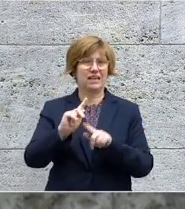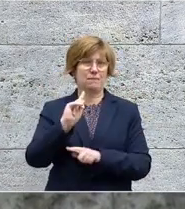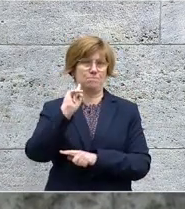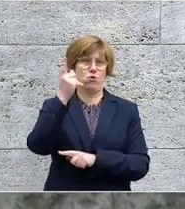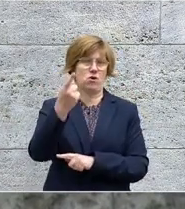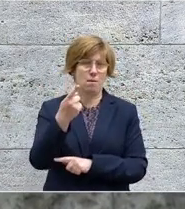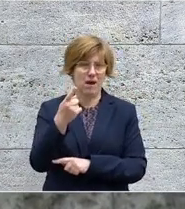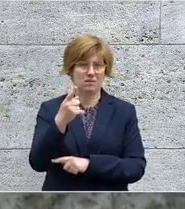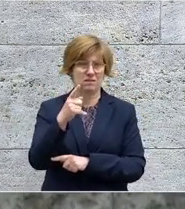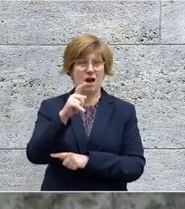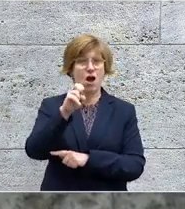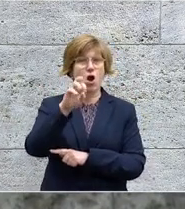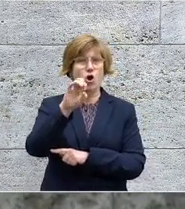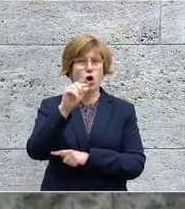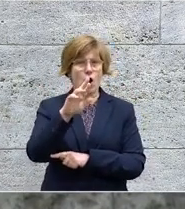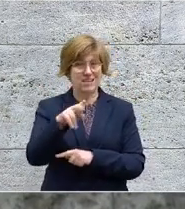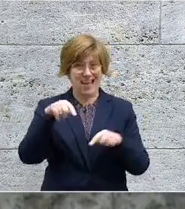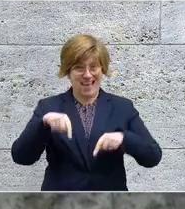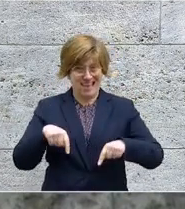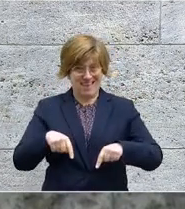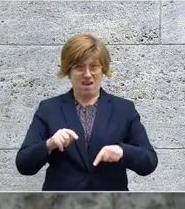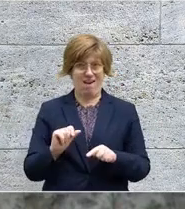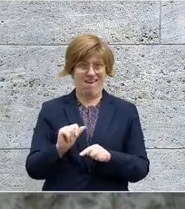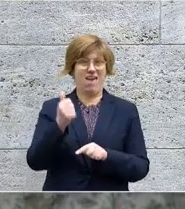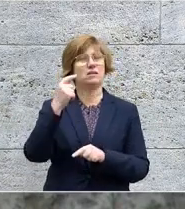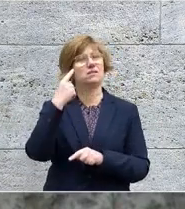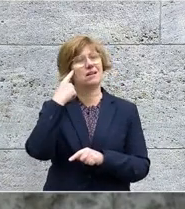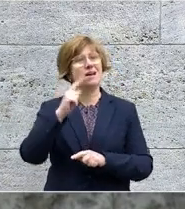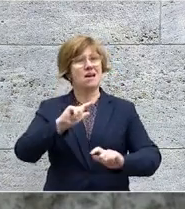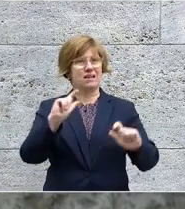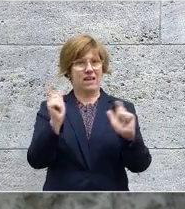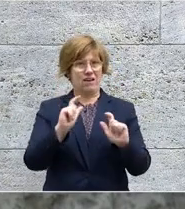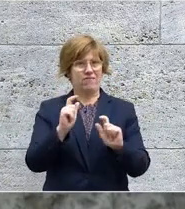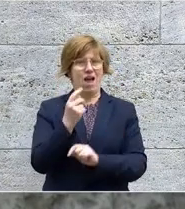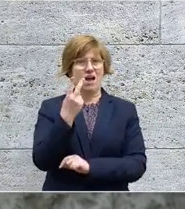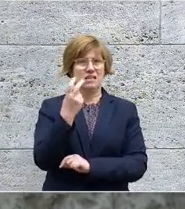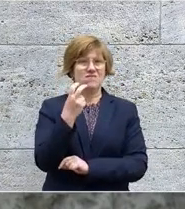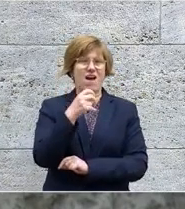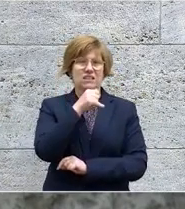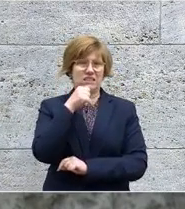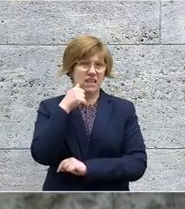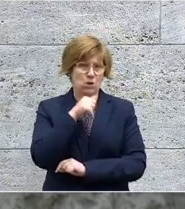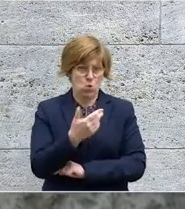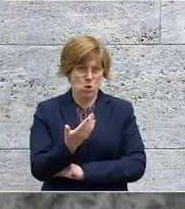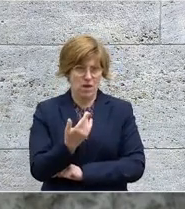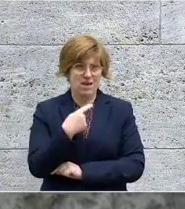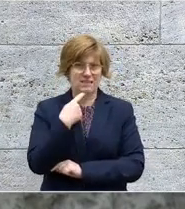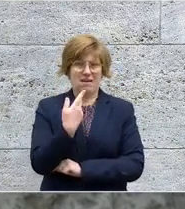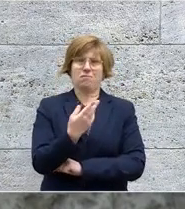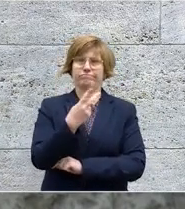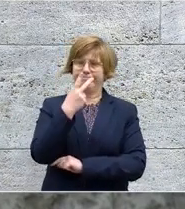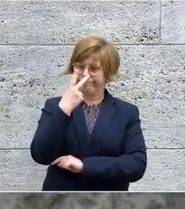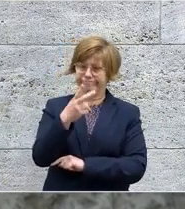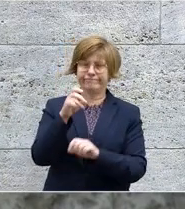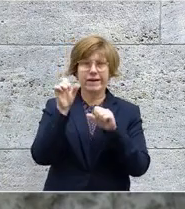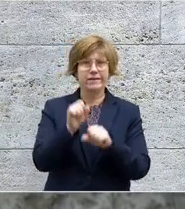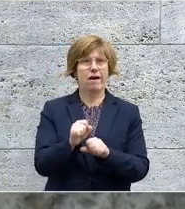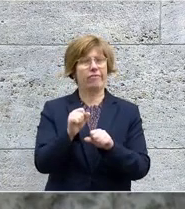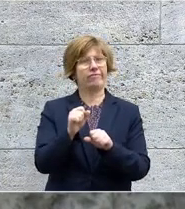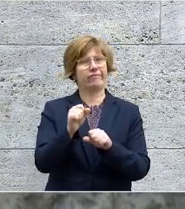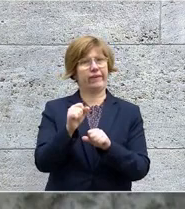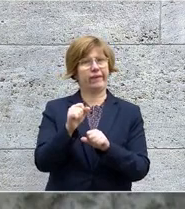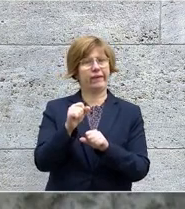regierender Bürgermeister Ernst Reuter hier in einer der ersten Gedenkfeiern den 20. Juli als sichtbares